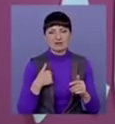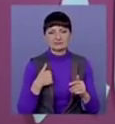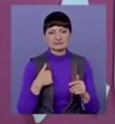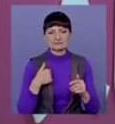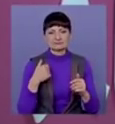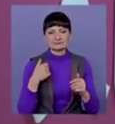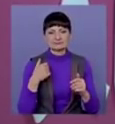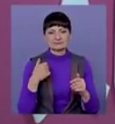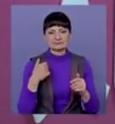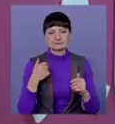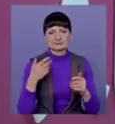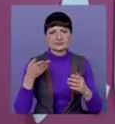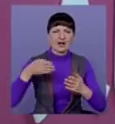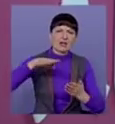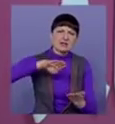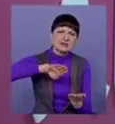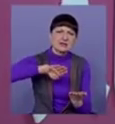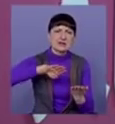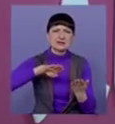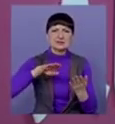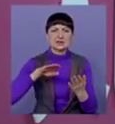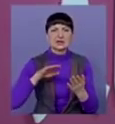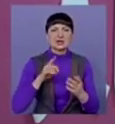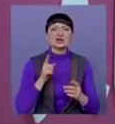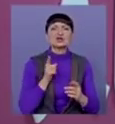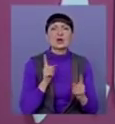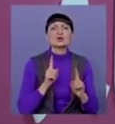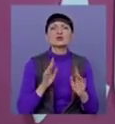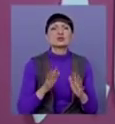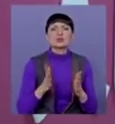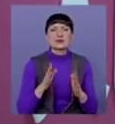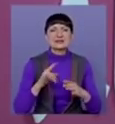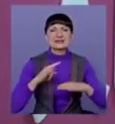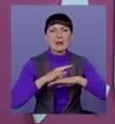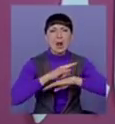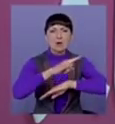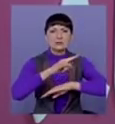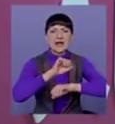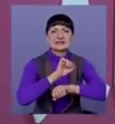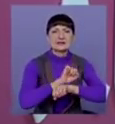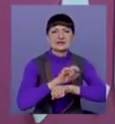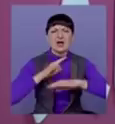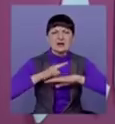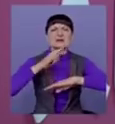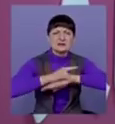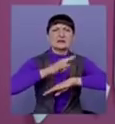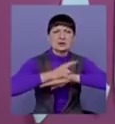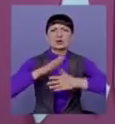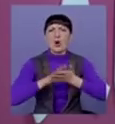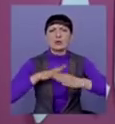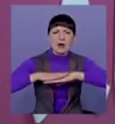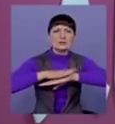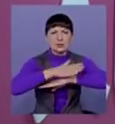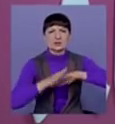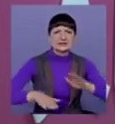мы просто молились, наклонились и очень сильно ждали, чтобы этот самолет остановился, потому что его долго куда-то несло, катило,